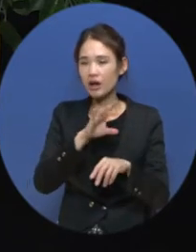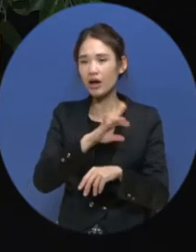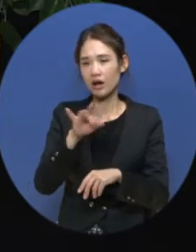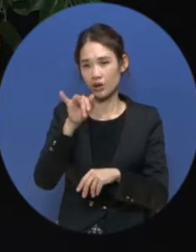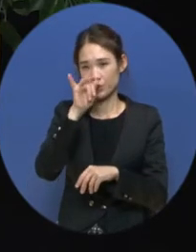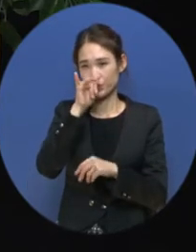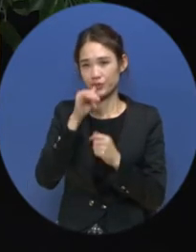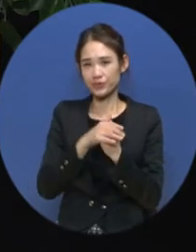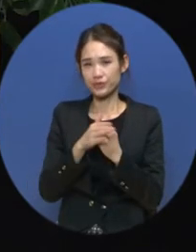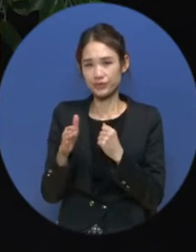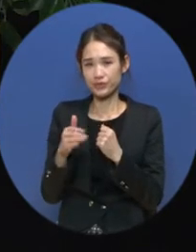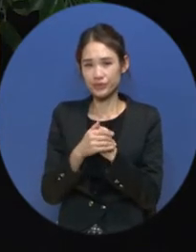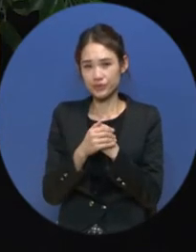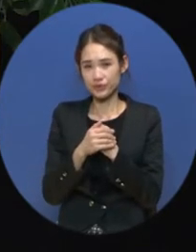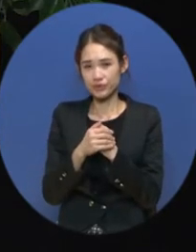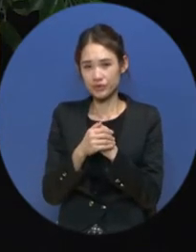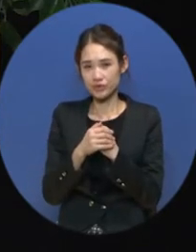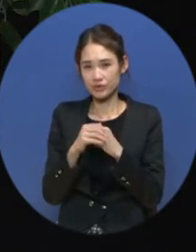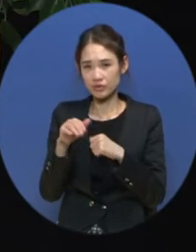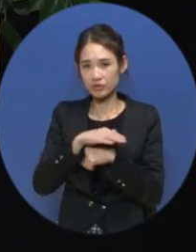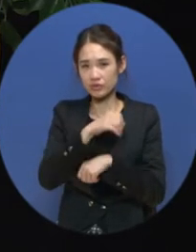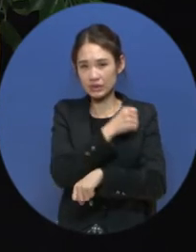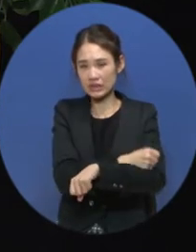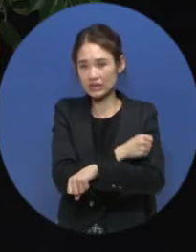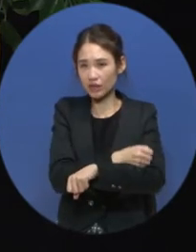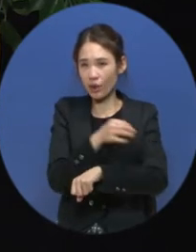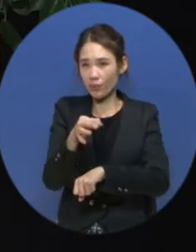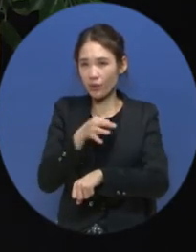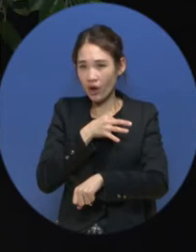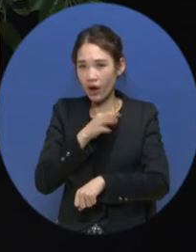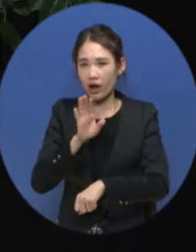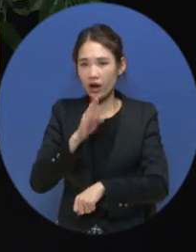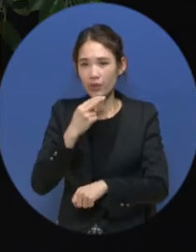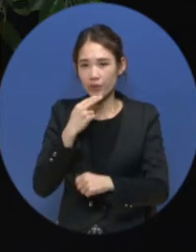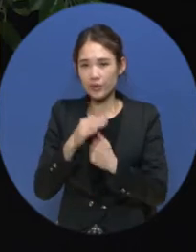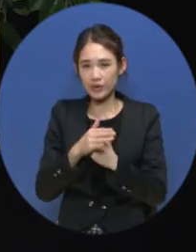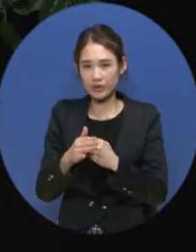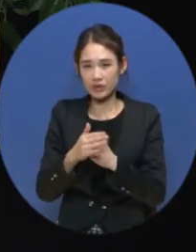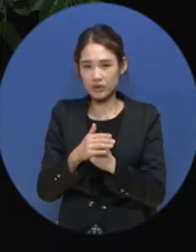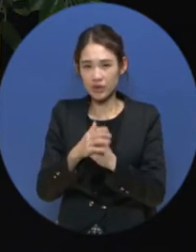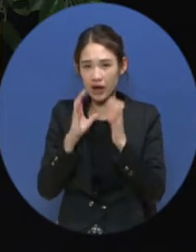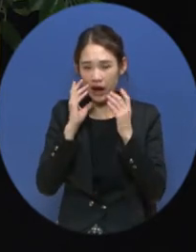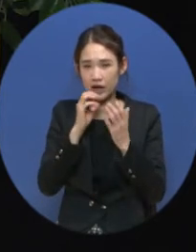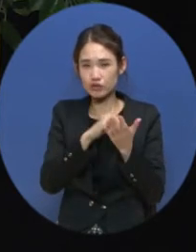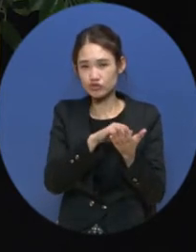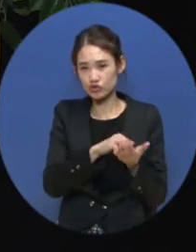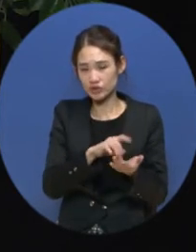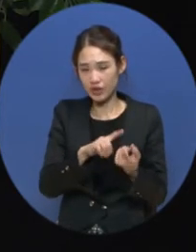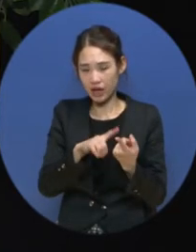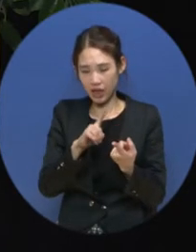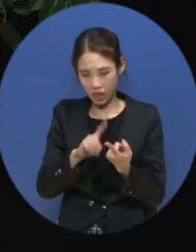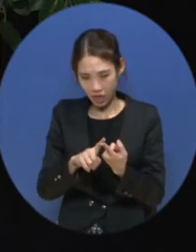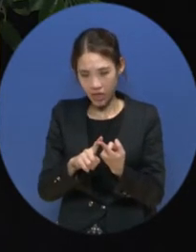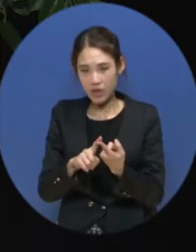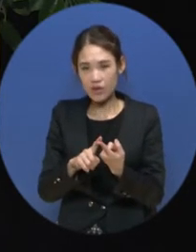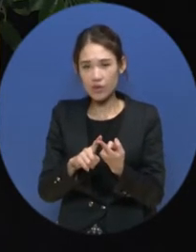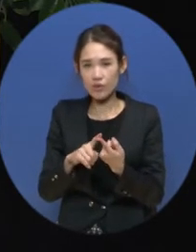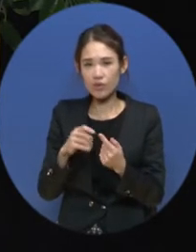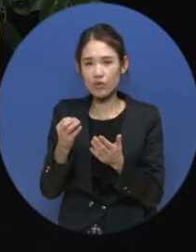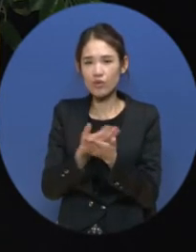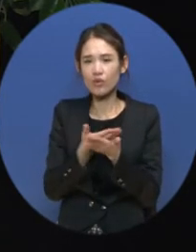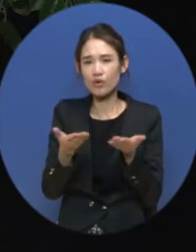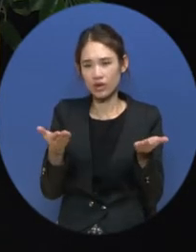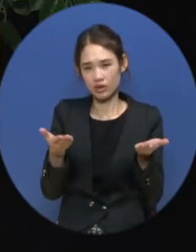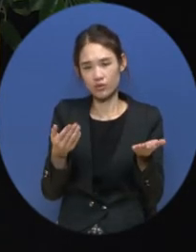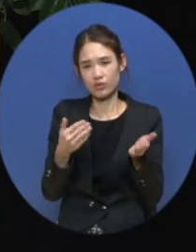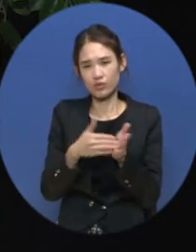있어서 그 지금 우리는 인건비 지원이 아니기 때문에 아이들이 있는 숫자대로 보육료를 받아서 급여를 줘야 되는